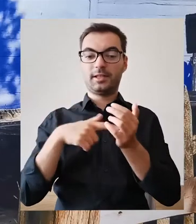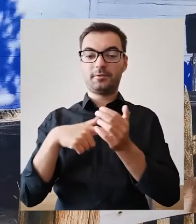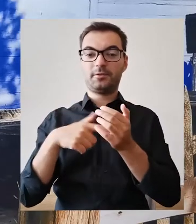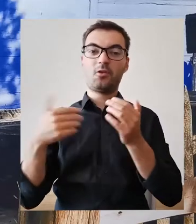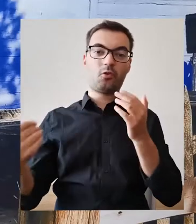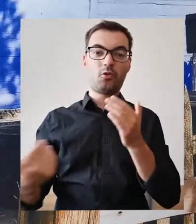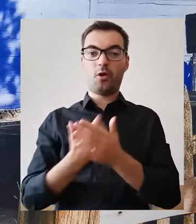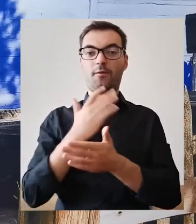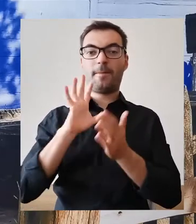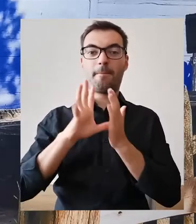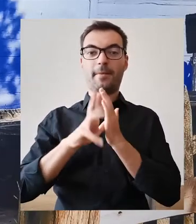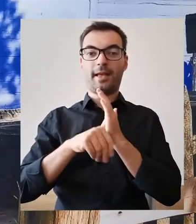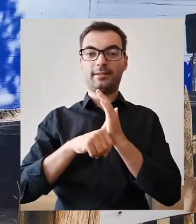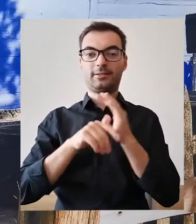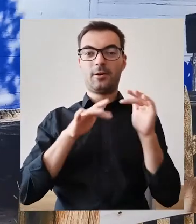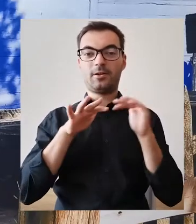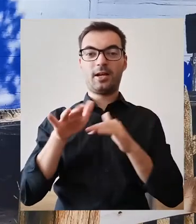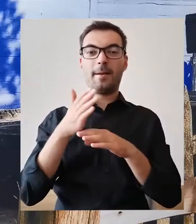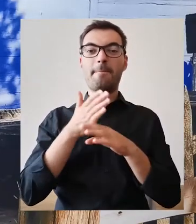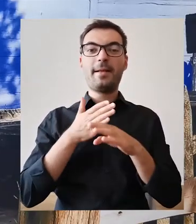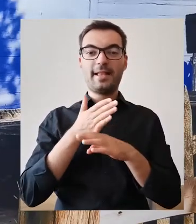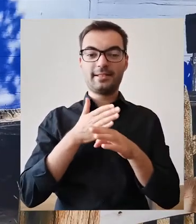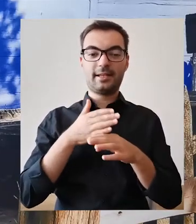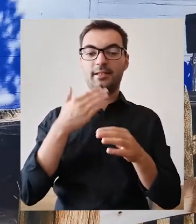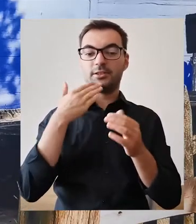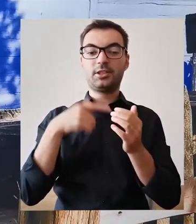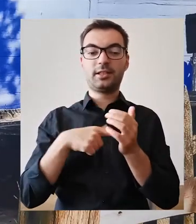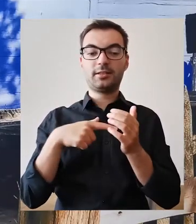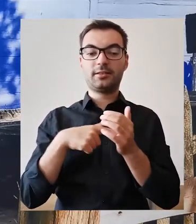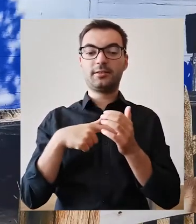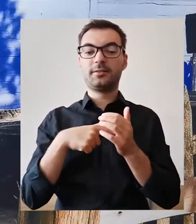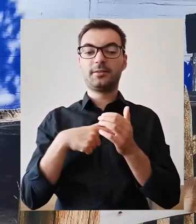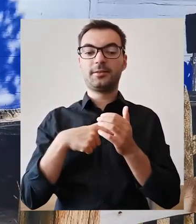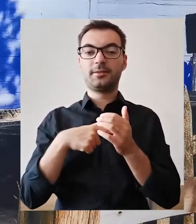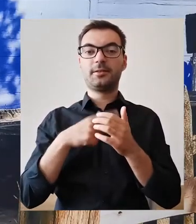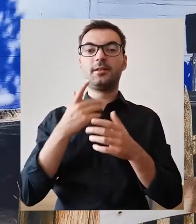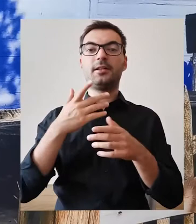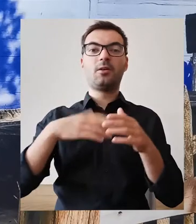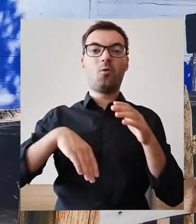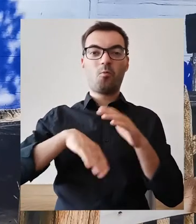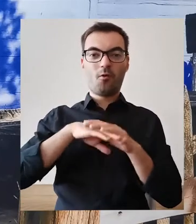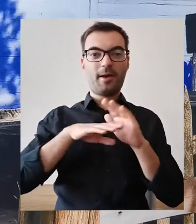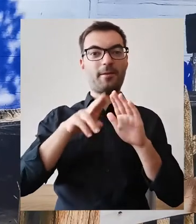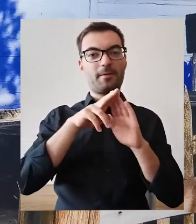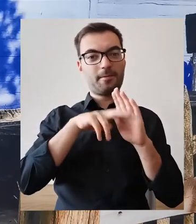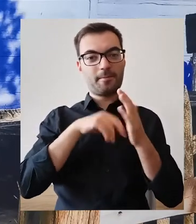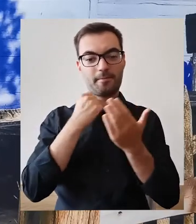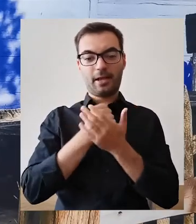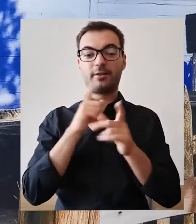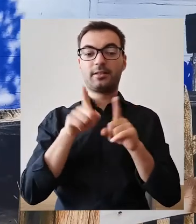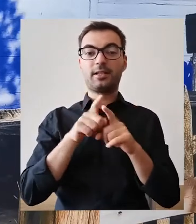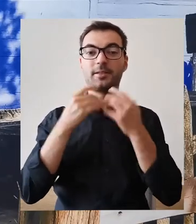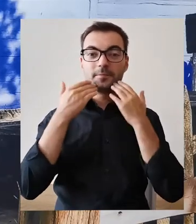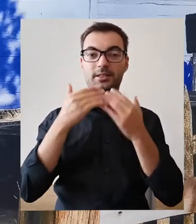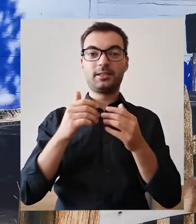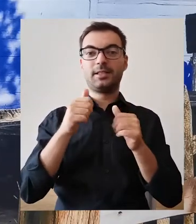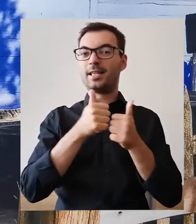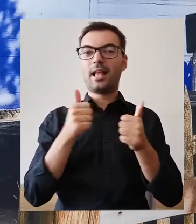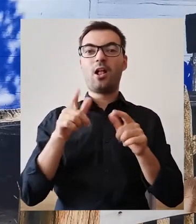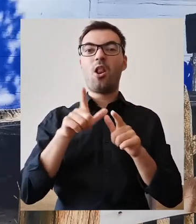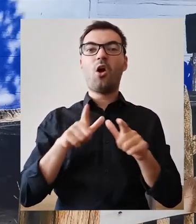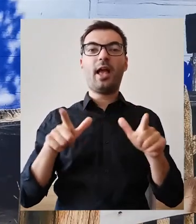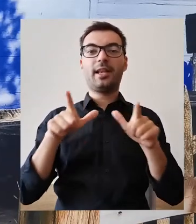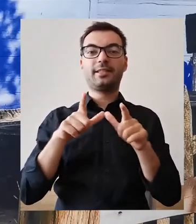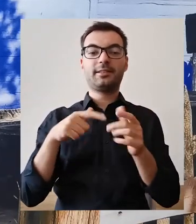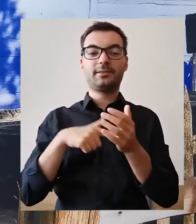nowe miasto nad piwnicą które dzięki przykleją a także dzięki bardzo dobrym położeniu bo